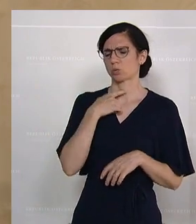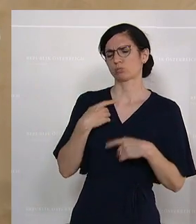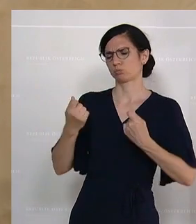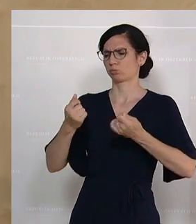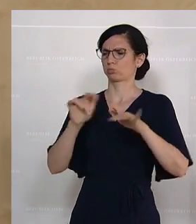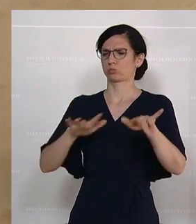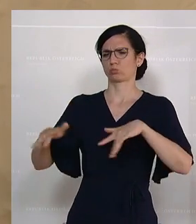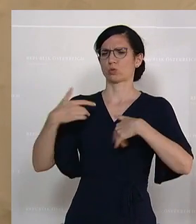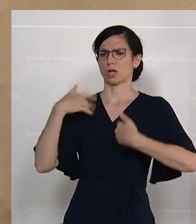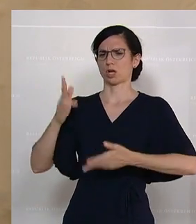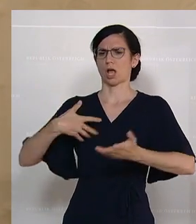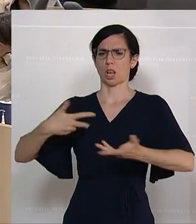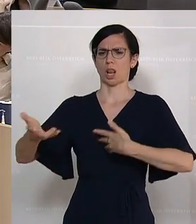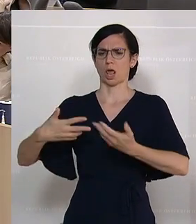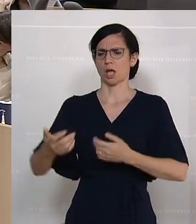da